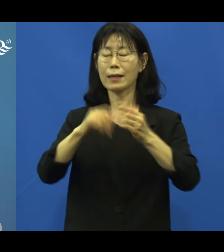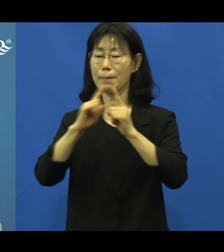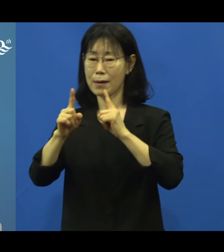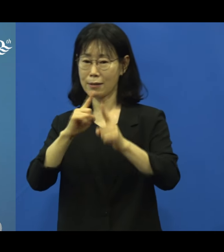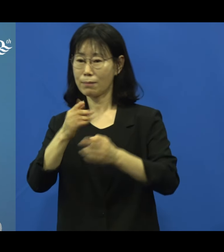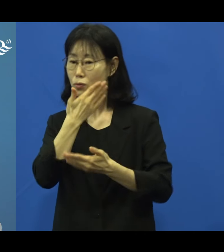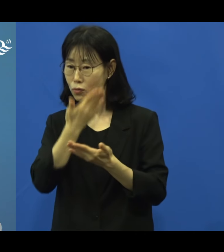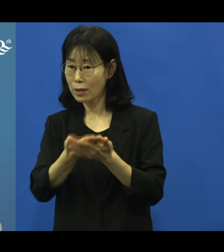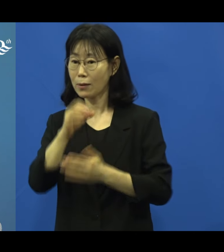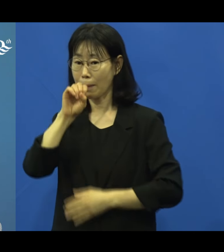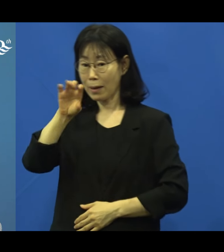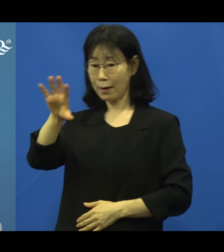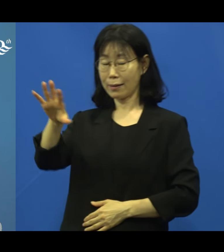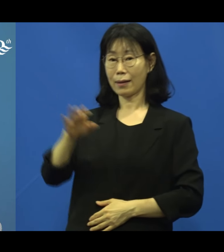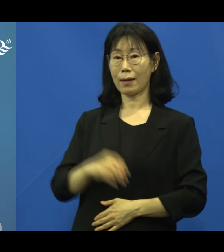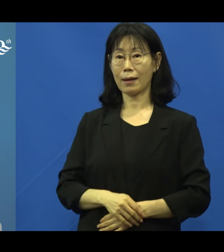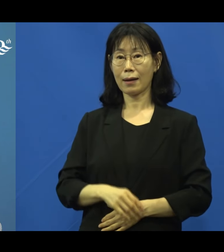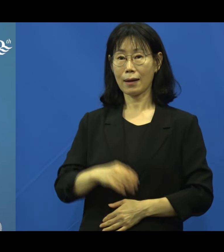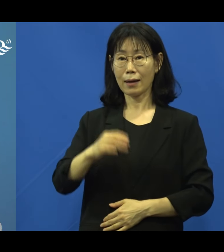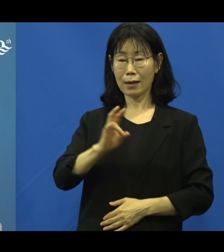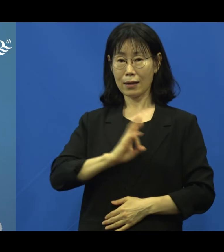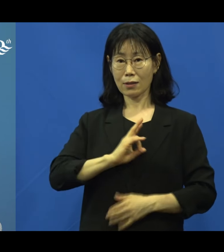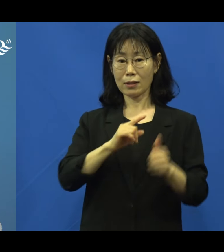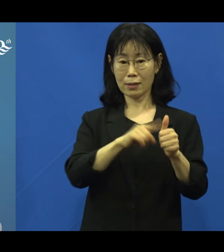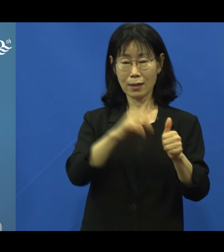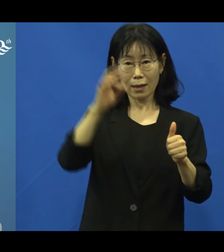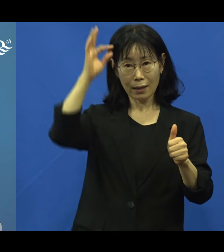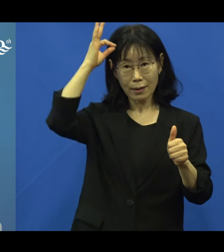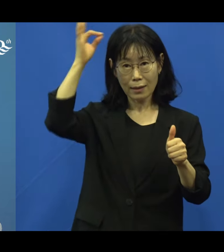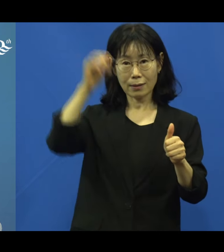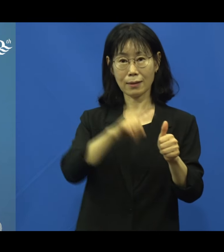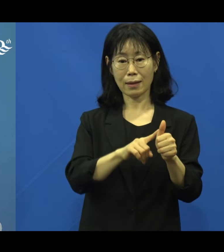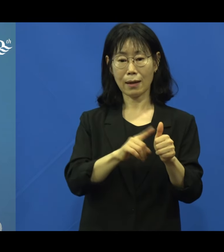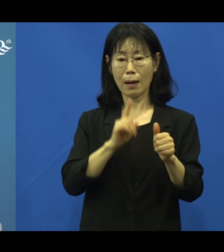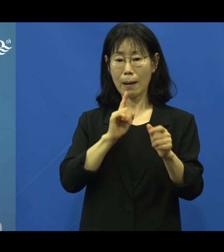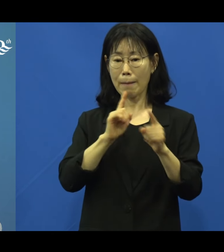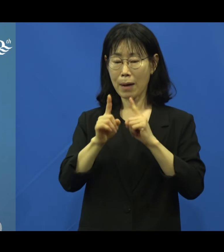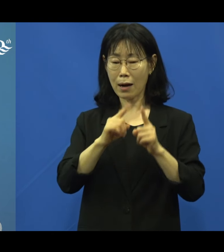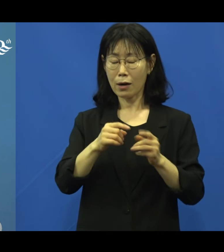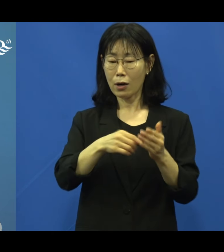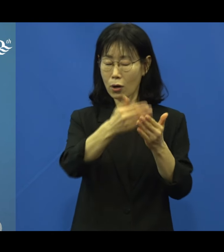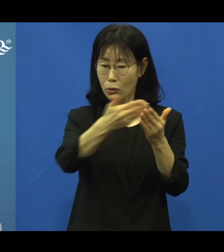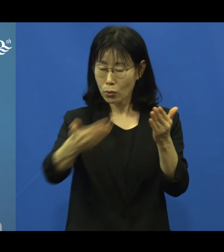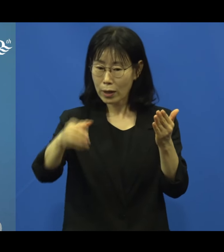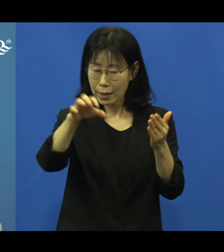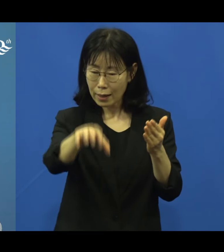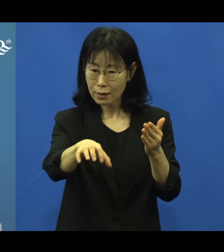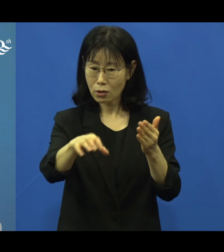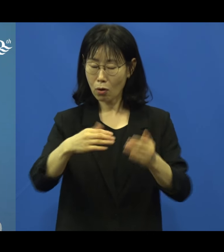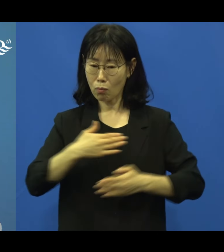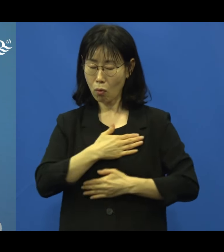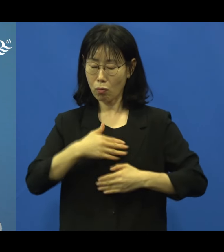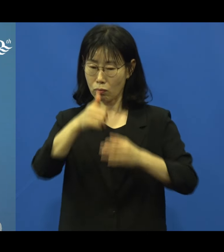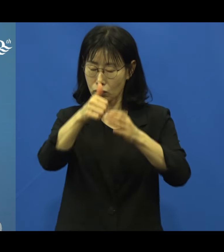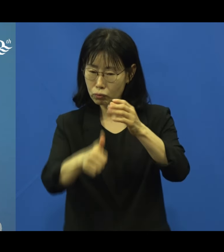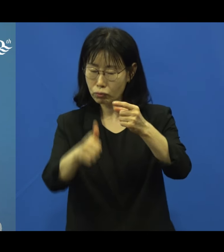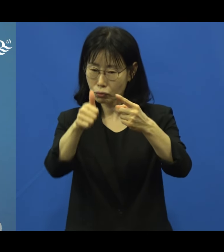그 선지자의 단 한마디, 그로 충분하다는 거죠. 예. 그러니까 여러분, 오늘